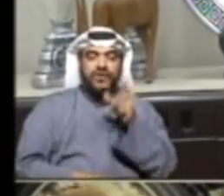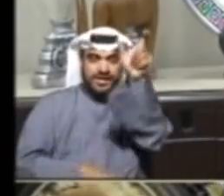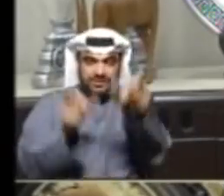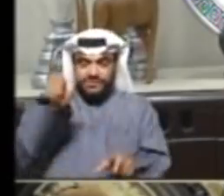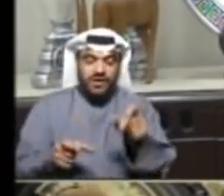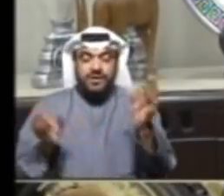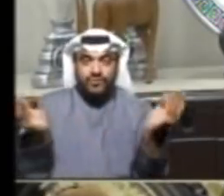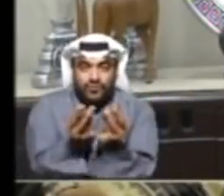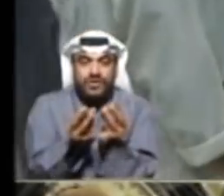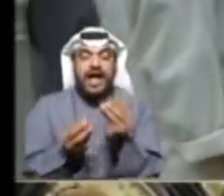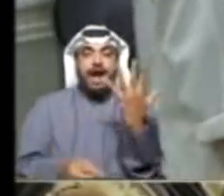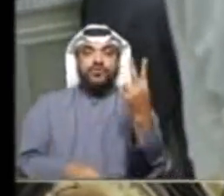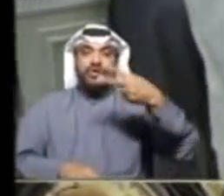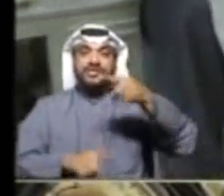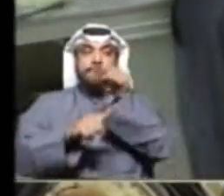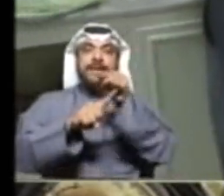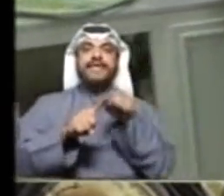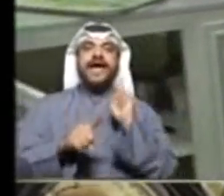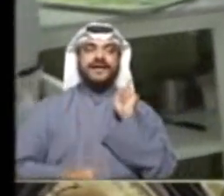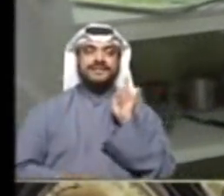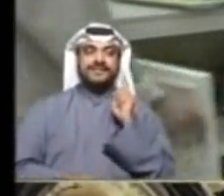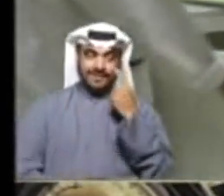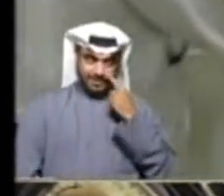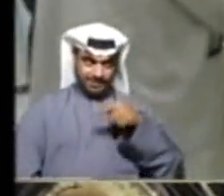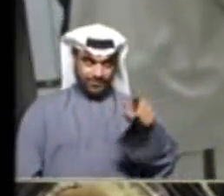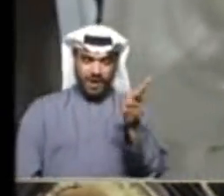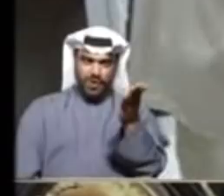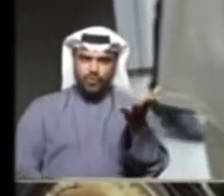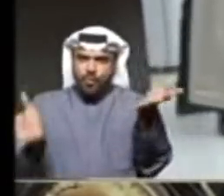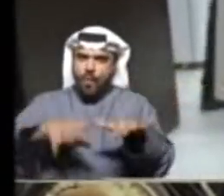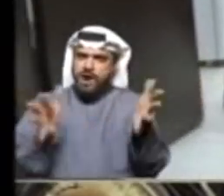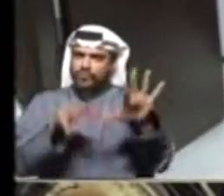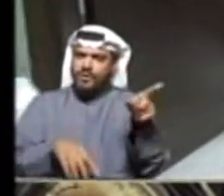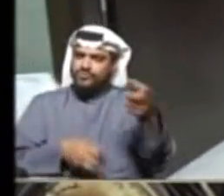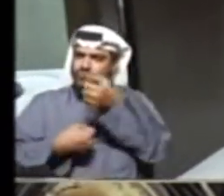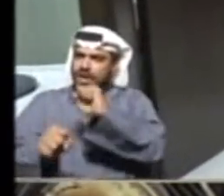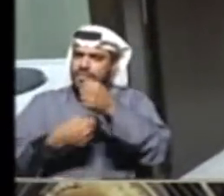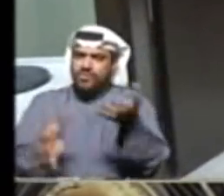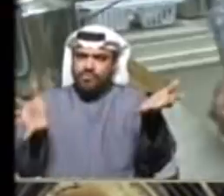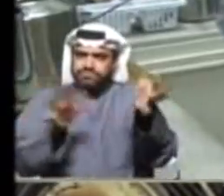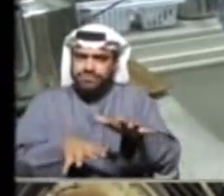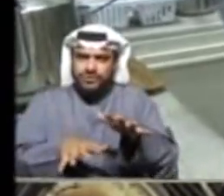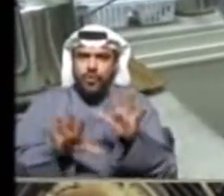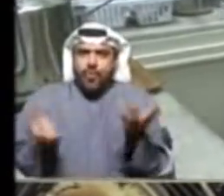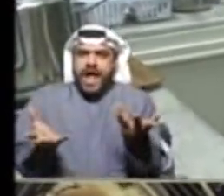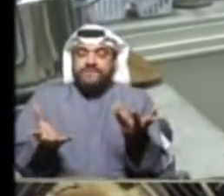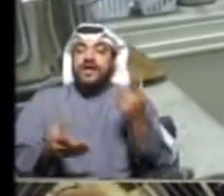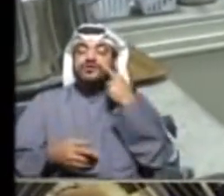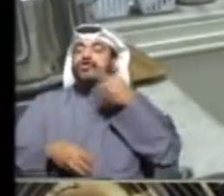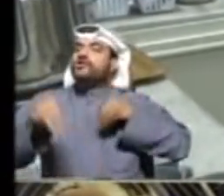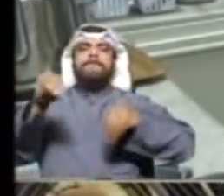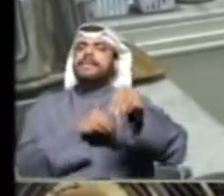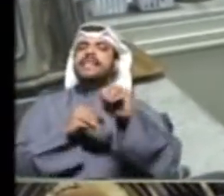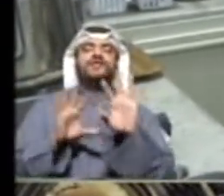المحدد اللي هو 25%. بعد تقليل العمالة الوافدة الخاصة بالأمن والنظافة، هل يوجد لهما بديل؟